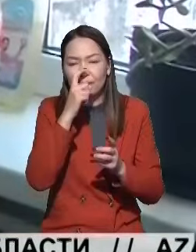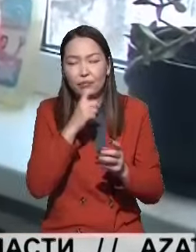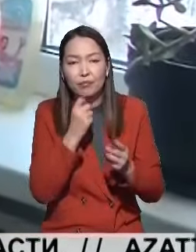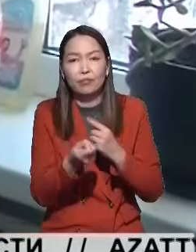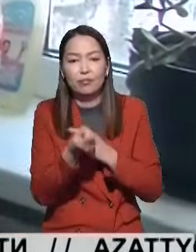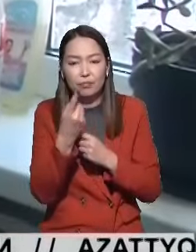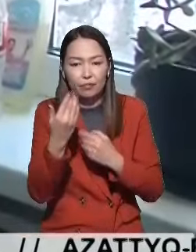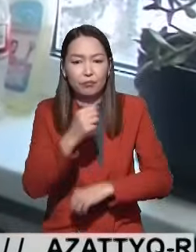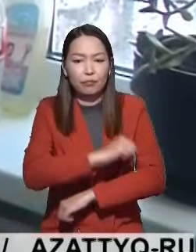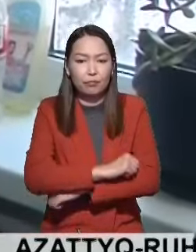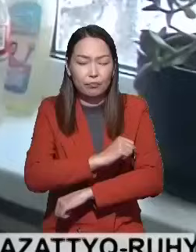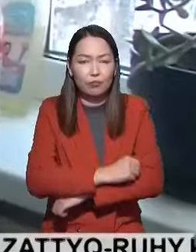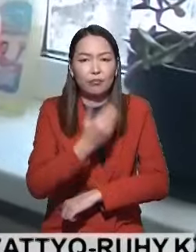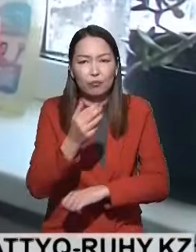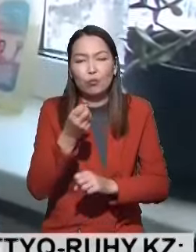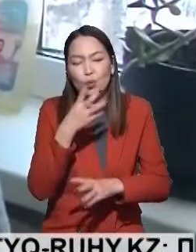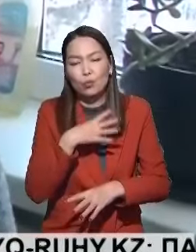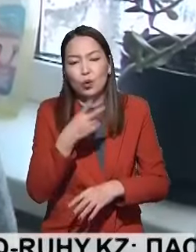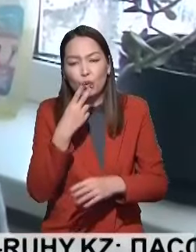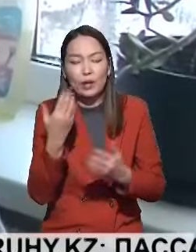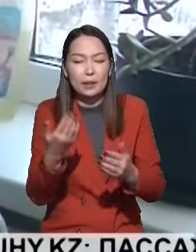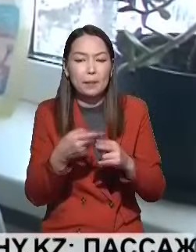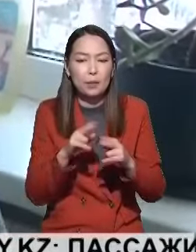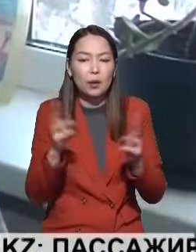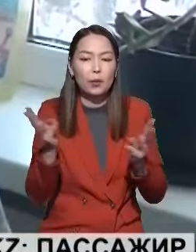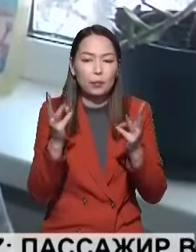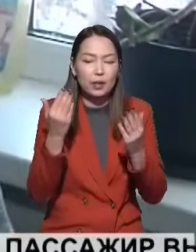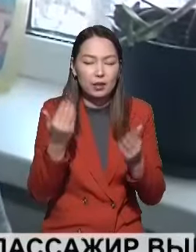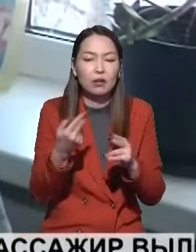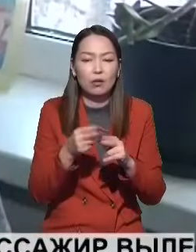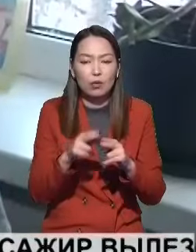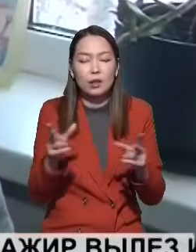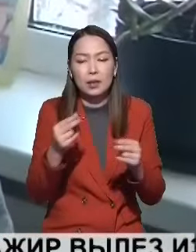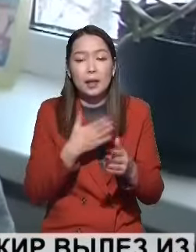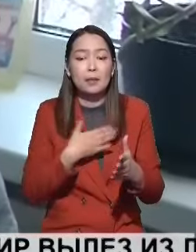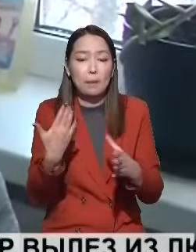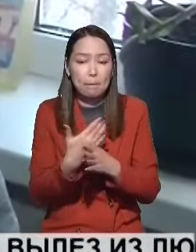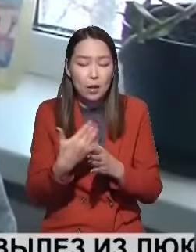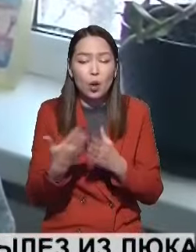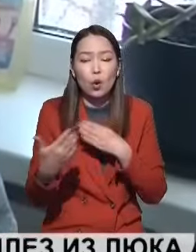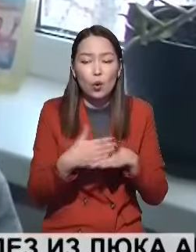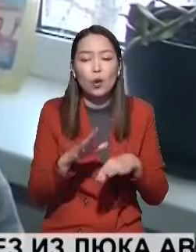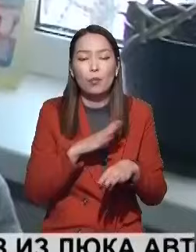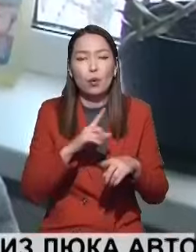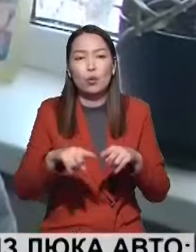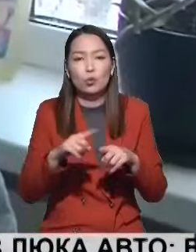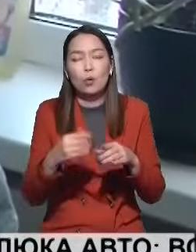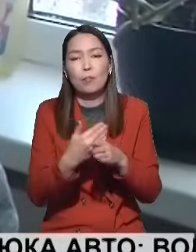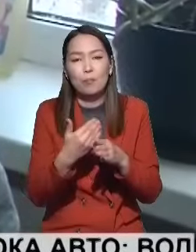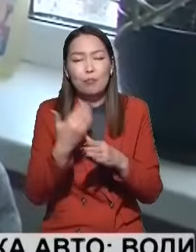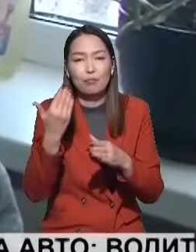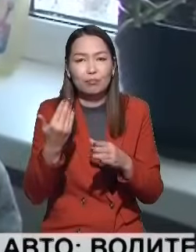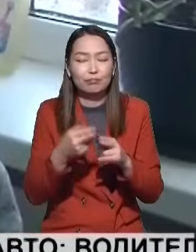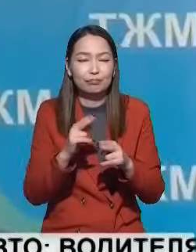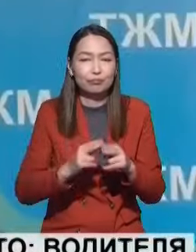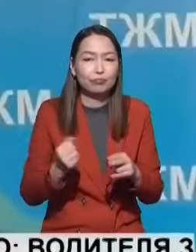быть, на балконе курили. Я смотрела телевизор, как пожарные стали проводить эвакуацию. Нам помогли, живы остались. Скорая увезла пострадавших друзей хозяина,